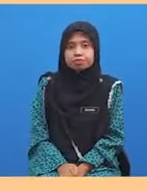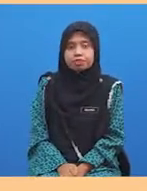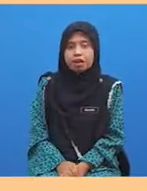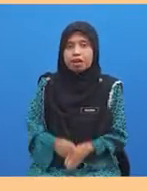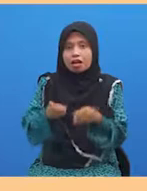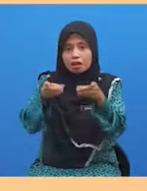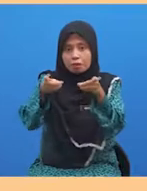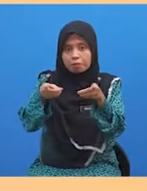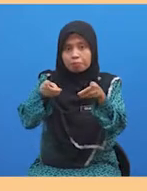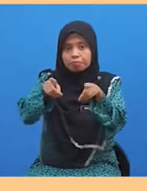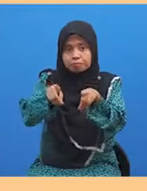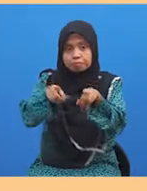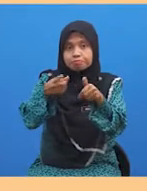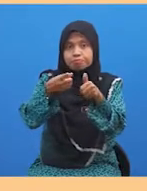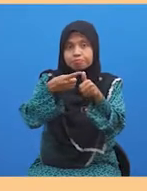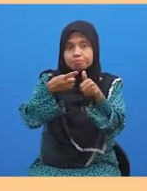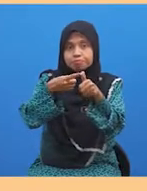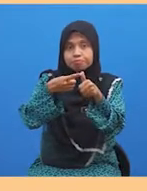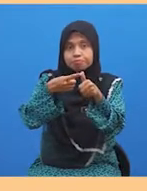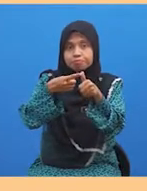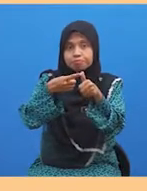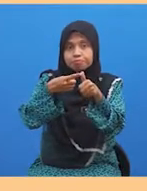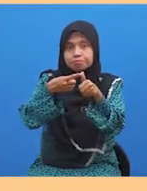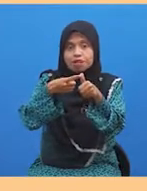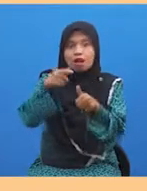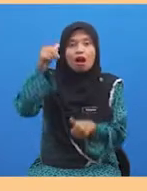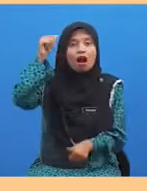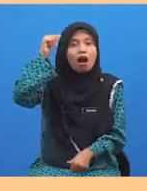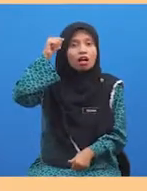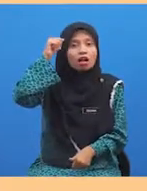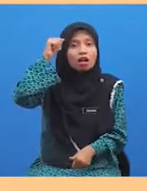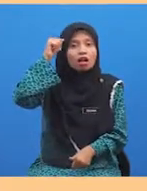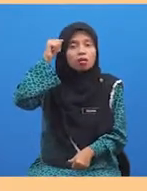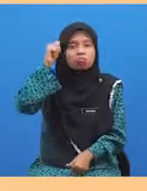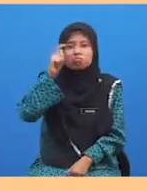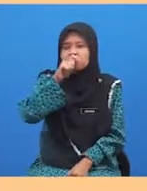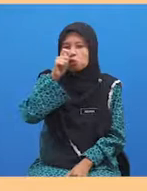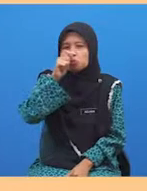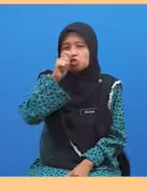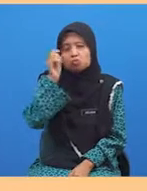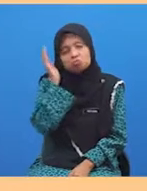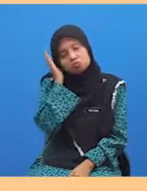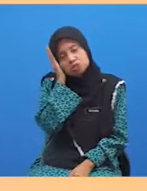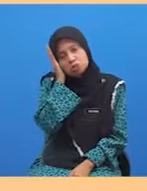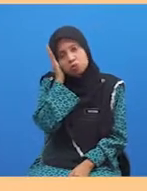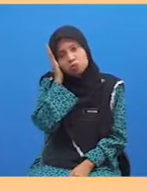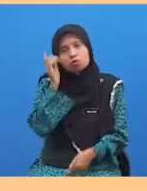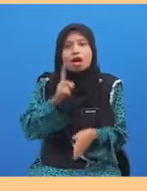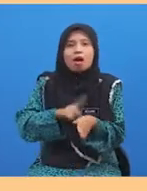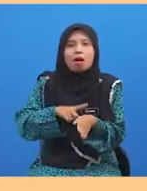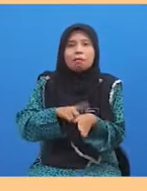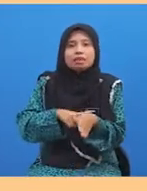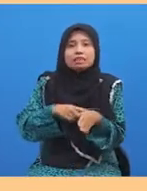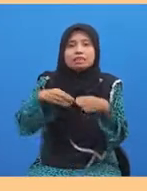Peristiwa pertama ialah peristiwa Akram berpura-pura tidur semasa